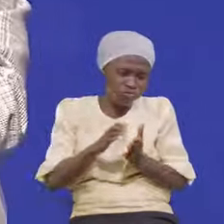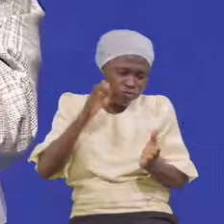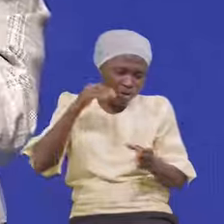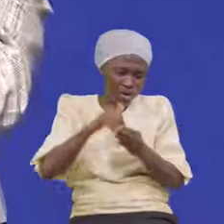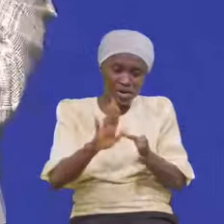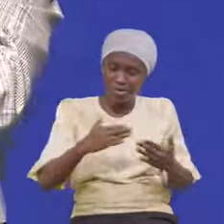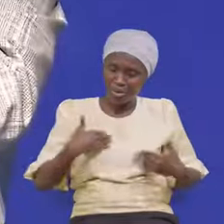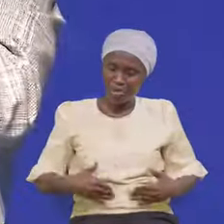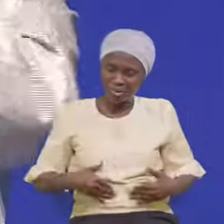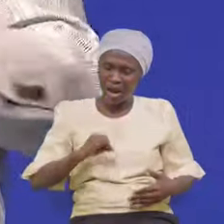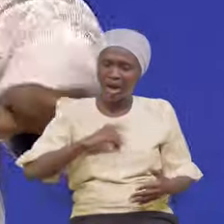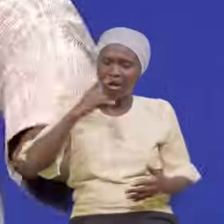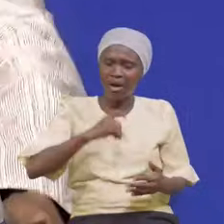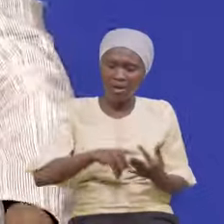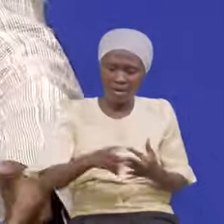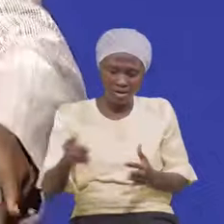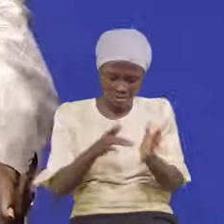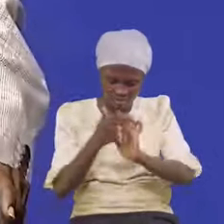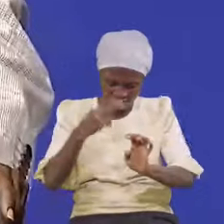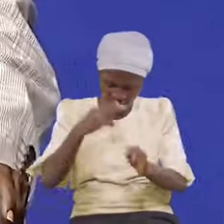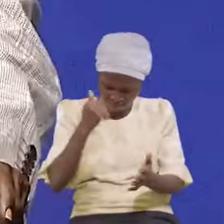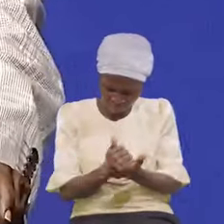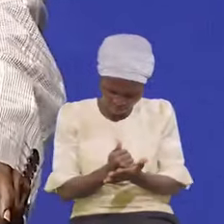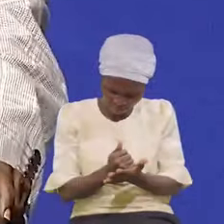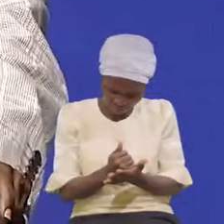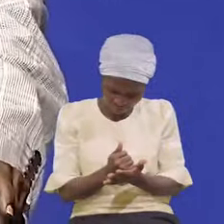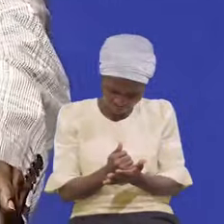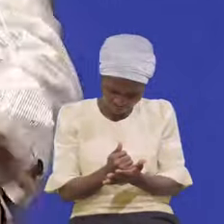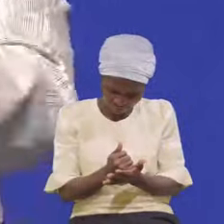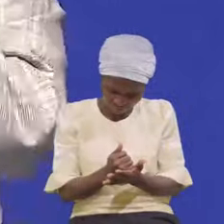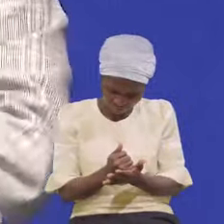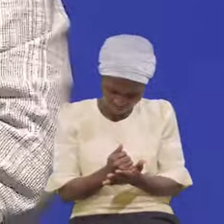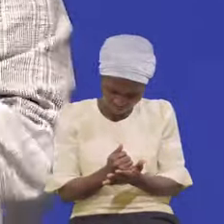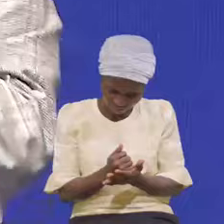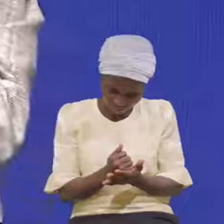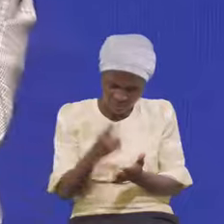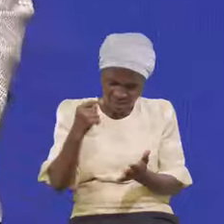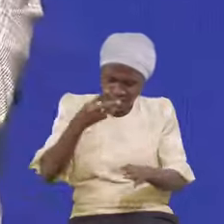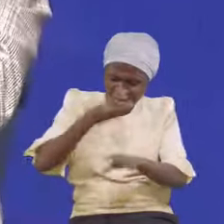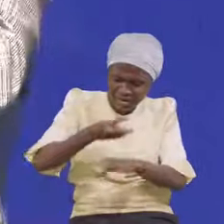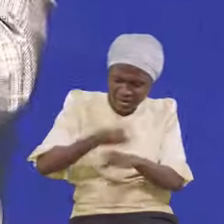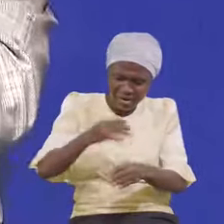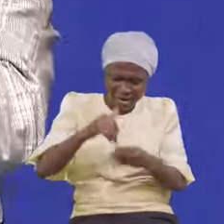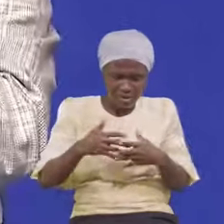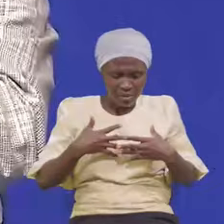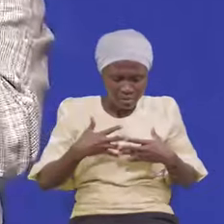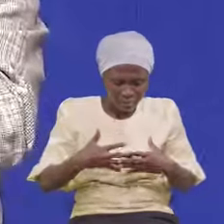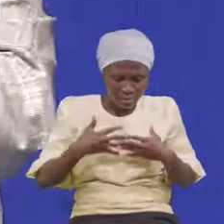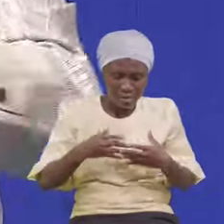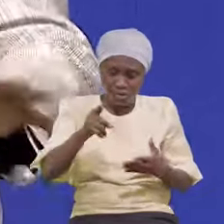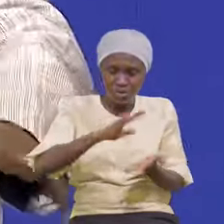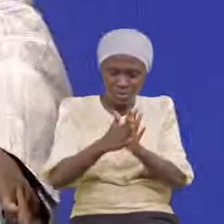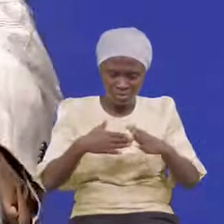command, come out right now. మీ దేహములో ఉన్న వాపు యేసు నామములో బయటికి రావాలి. The difficulty in breathing, be healed